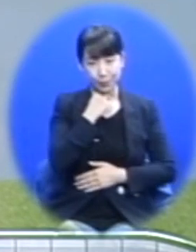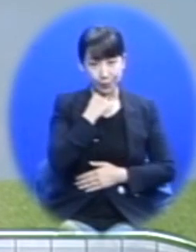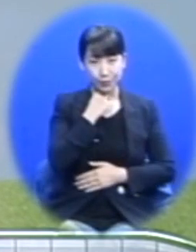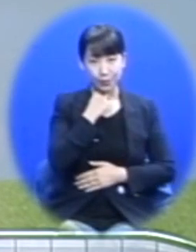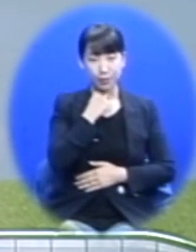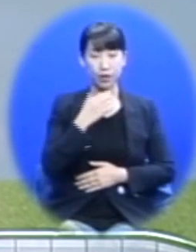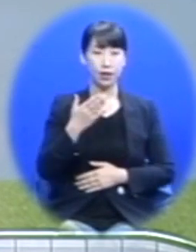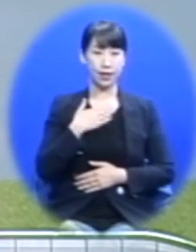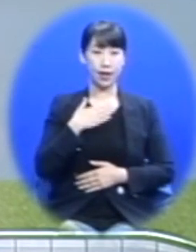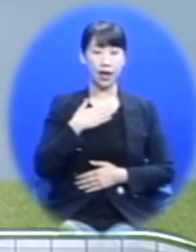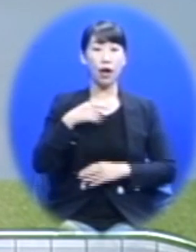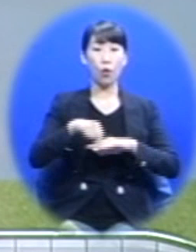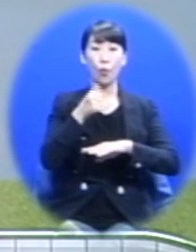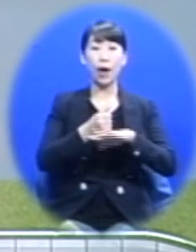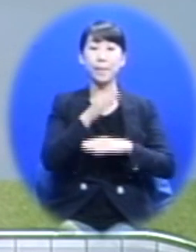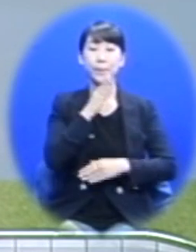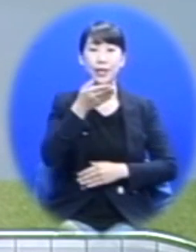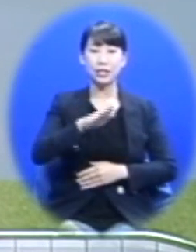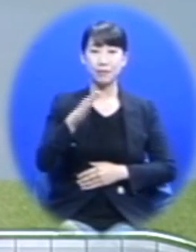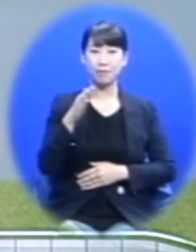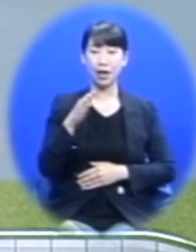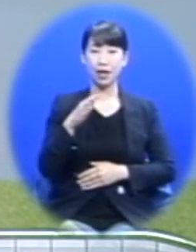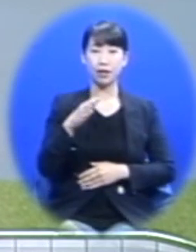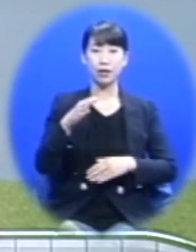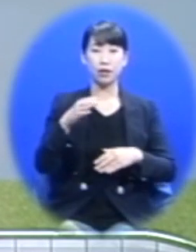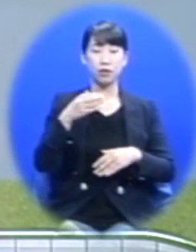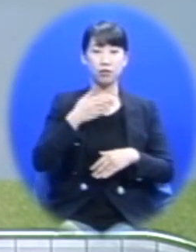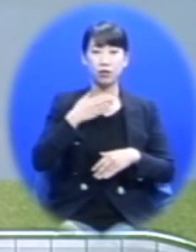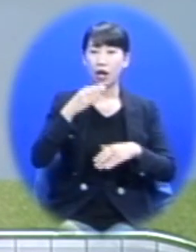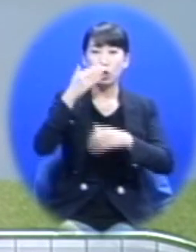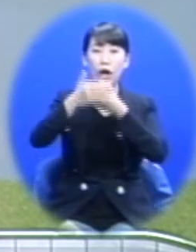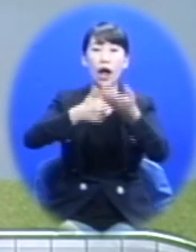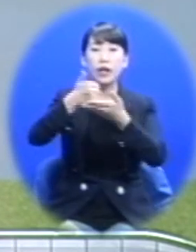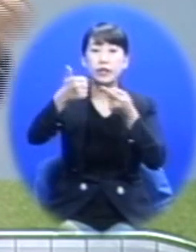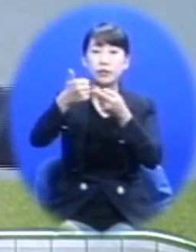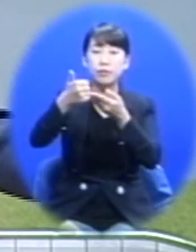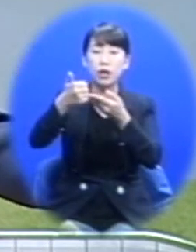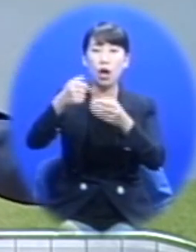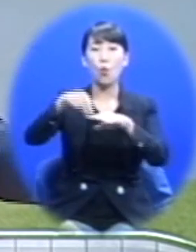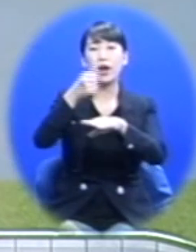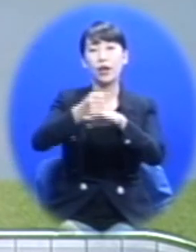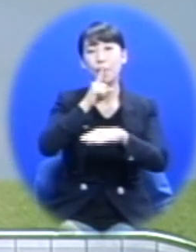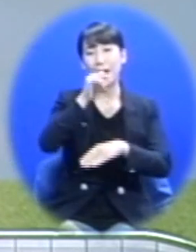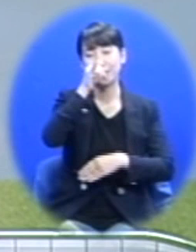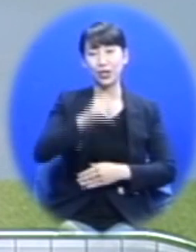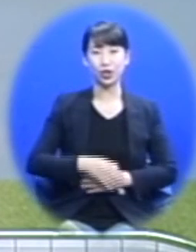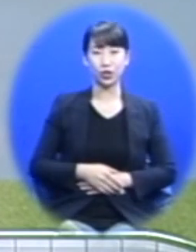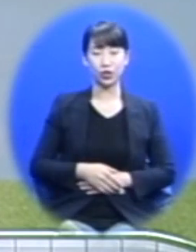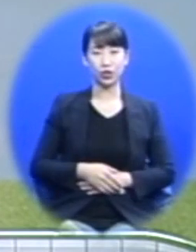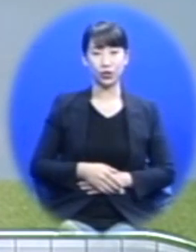자기가 왕이지만 자기를 말하지 않고 왕이라고 부릅니다. 왜? 아무것도 아니라는 걸 알게 됐어요.